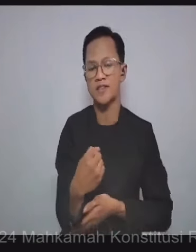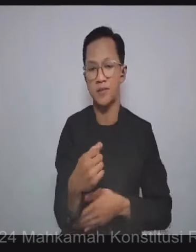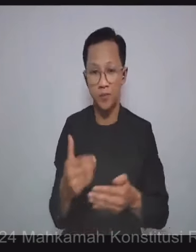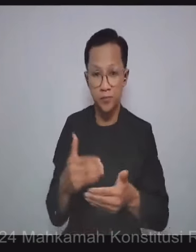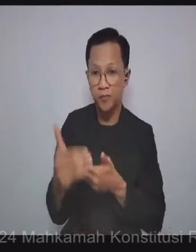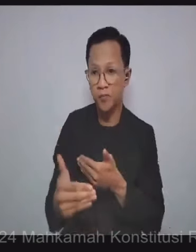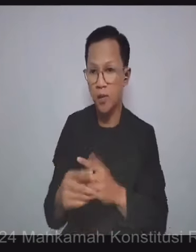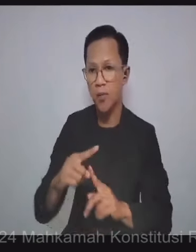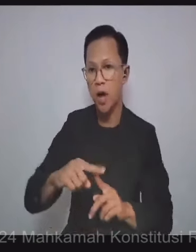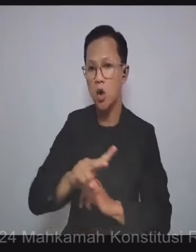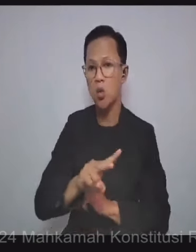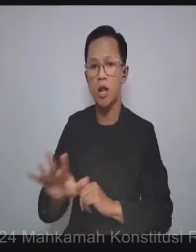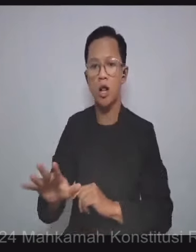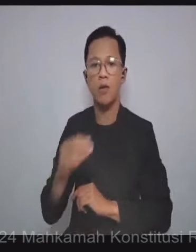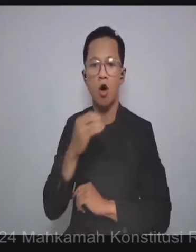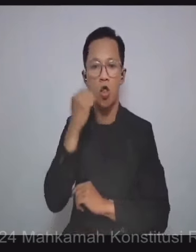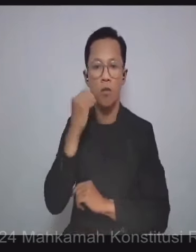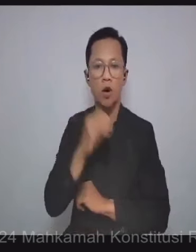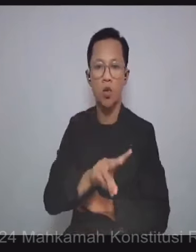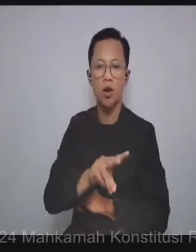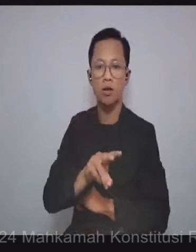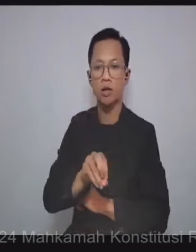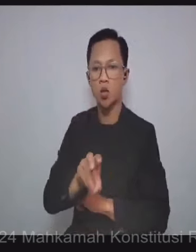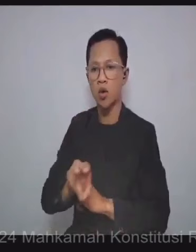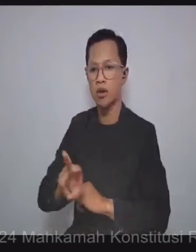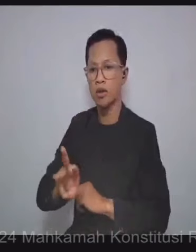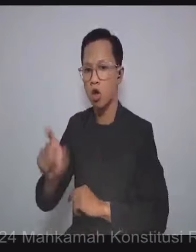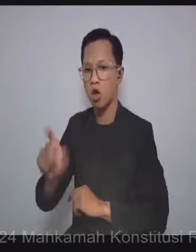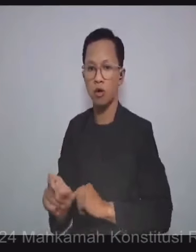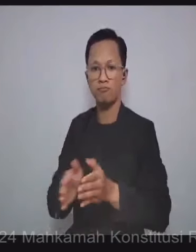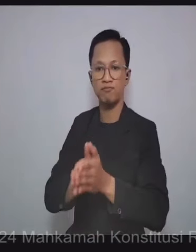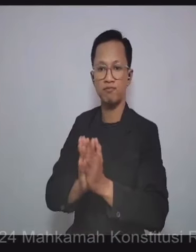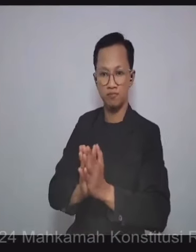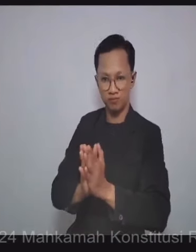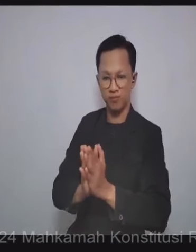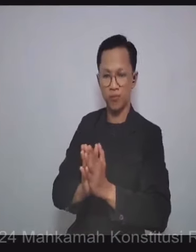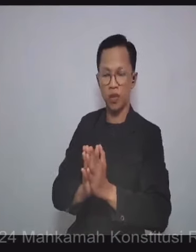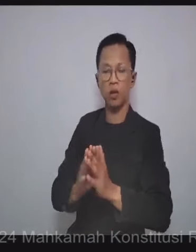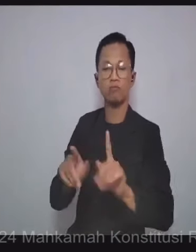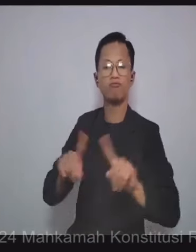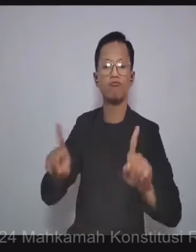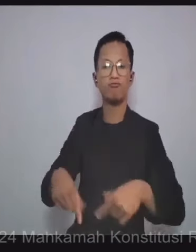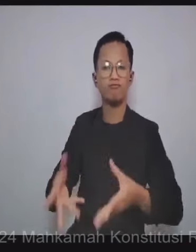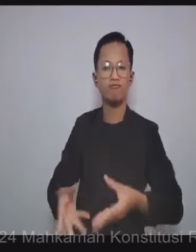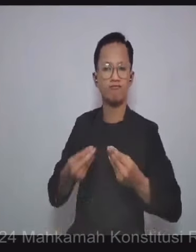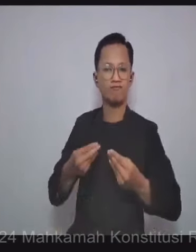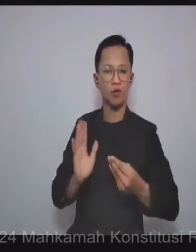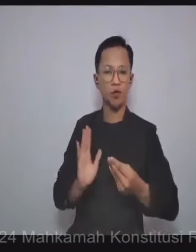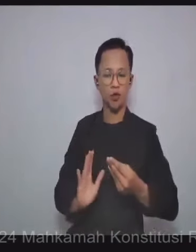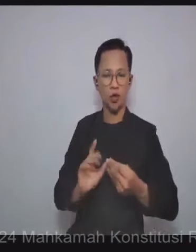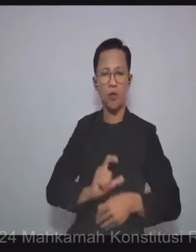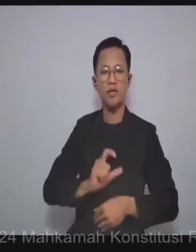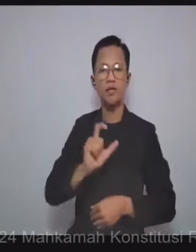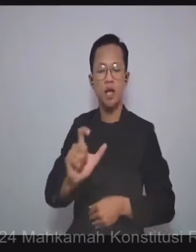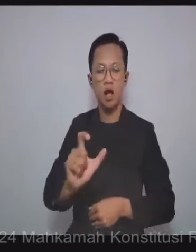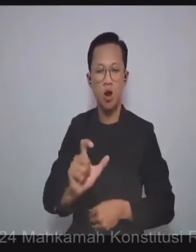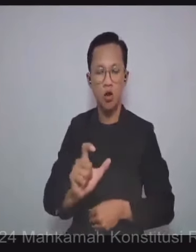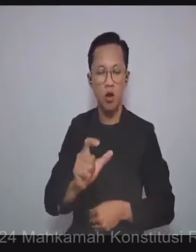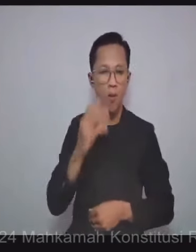tanggal 25 Oktober 2023 termohon telah menerima berkas pendaftaran Pasangan calon Prabowo Gibran berdasarkan